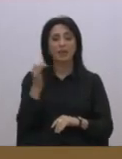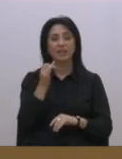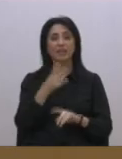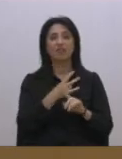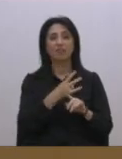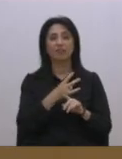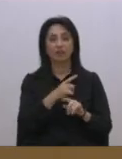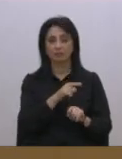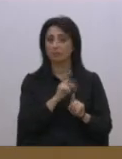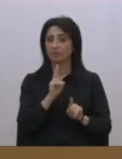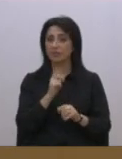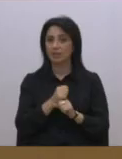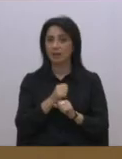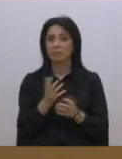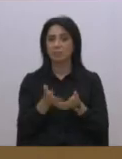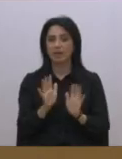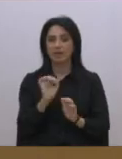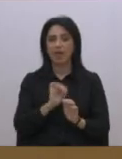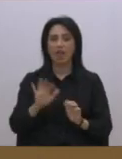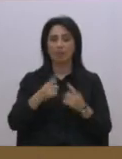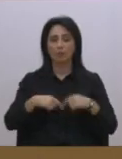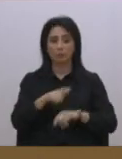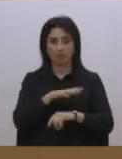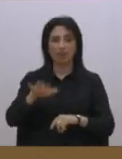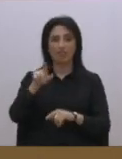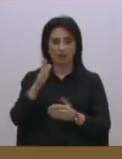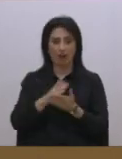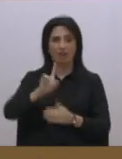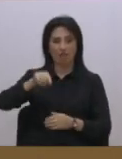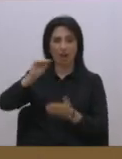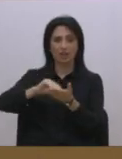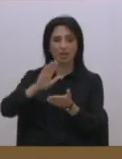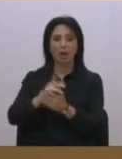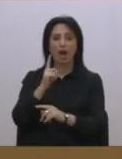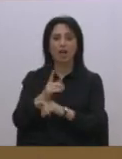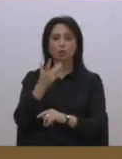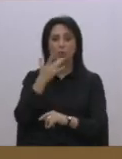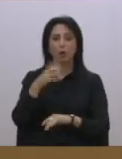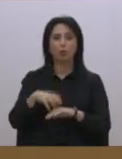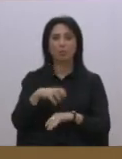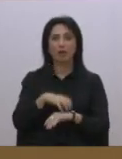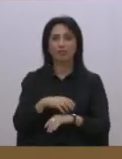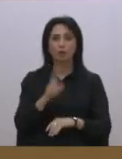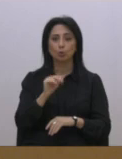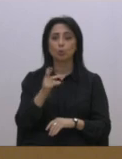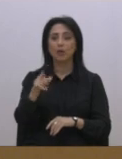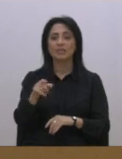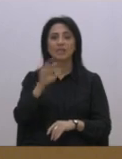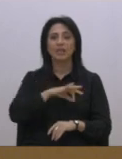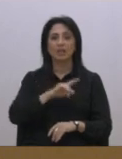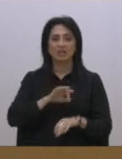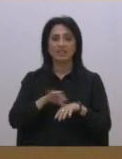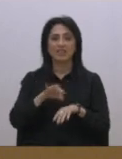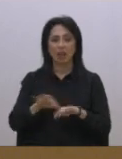ინტერესებიდან გამომდინარე, უფრო მეტიც ევროპის საბჭოს წევრ ქვეყნებს აქვთ ვალდებულება აკრძალონ პოლიტიკური პარტიები, თუკი ისინი იყენებენ